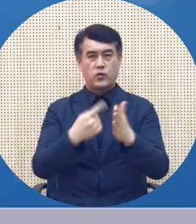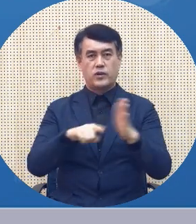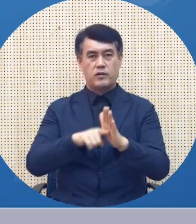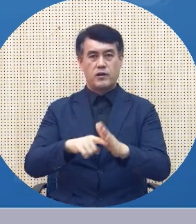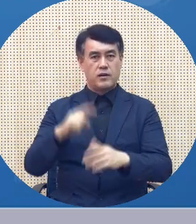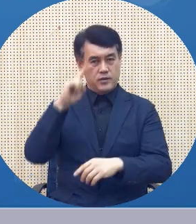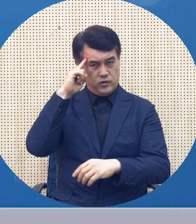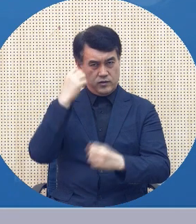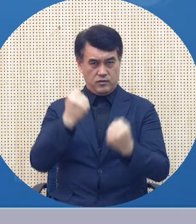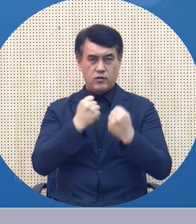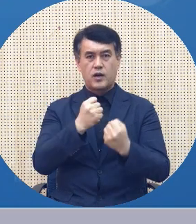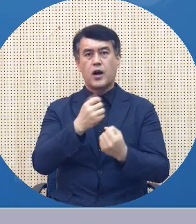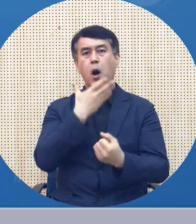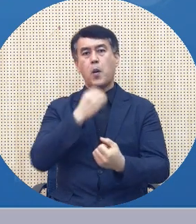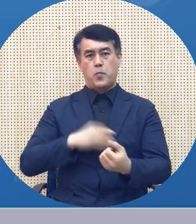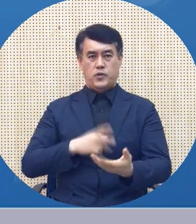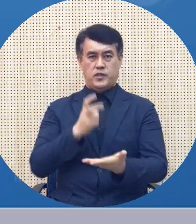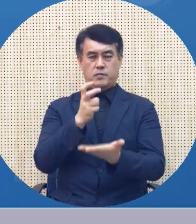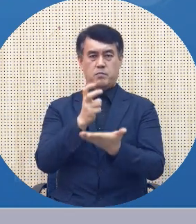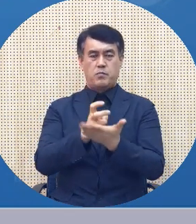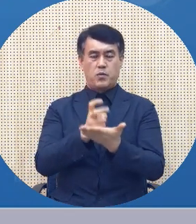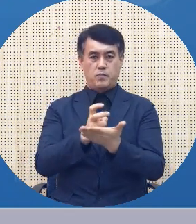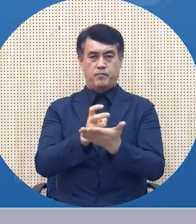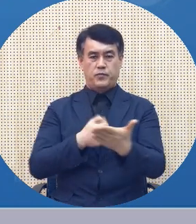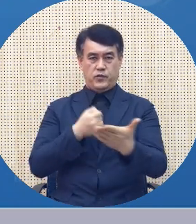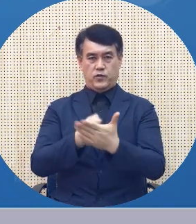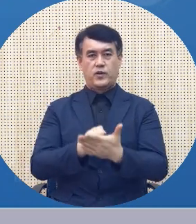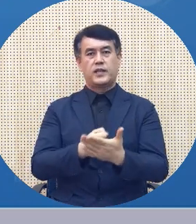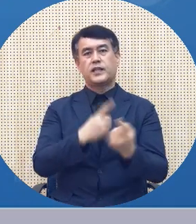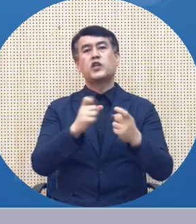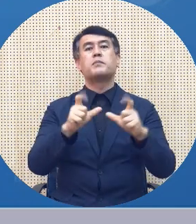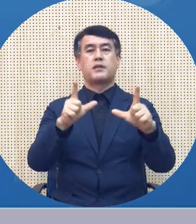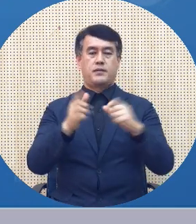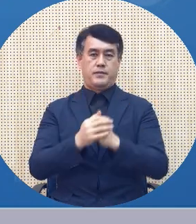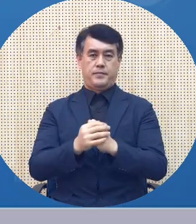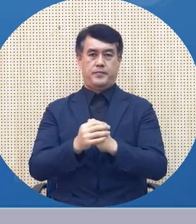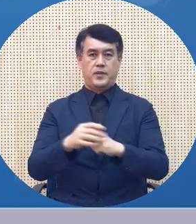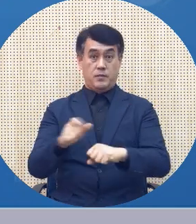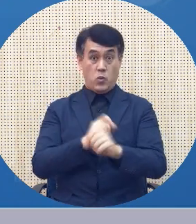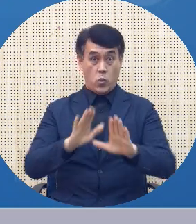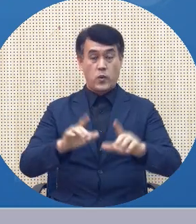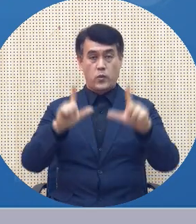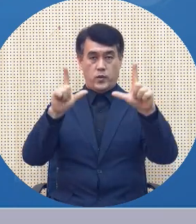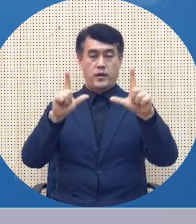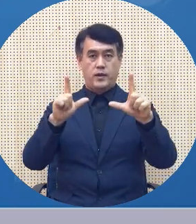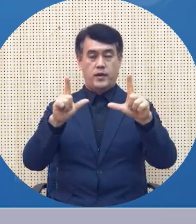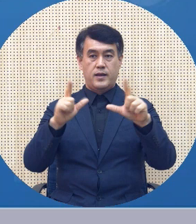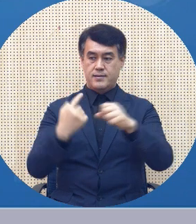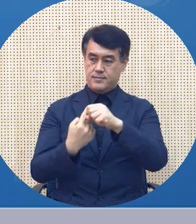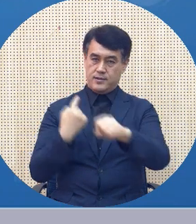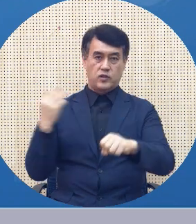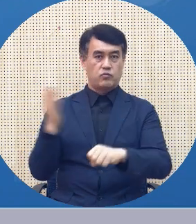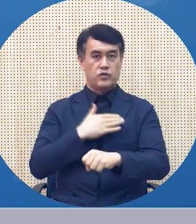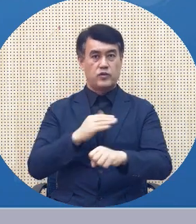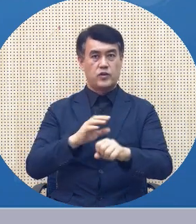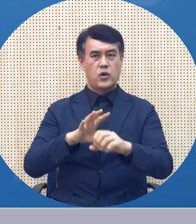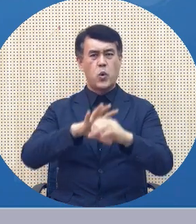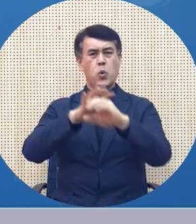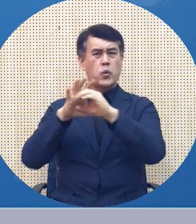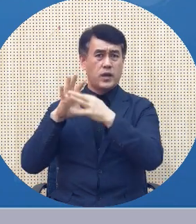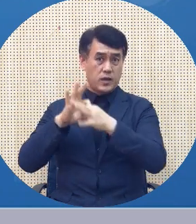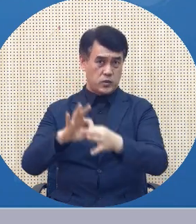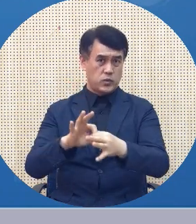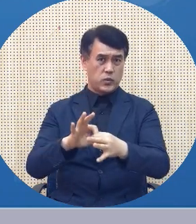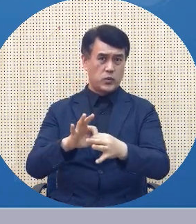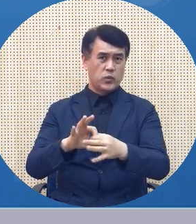정신건강복지법에 제정된 법정 기념일입니다. 특히 올해는 작년부터 이어진 코로나19로